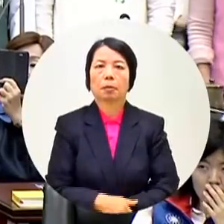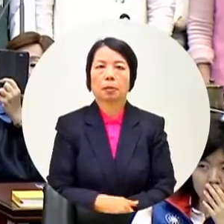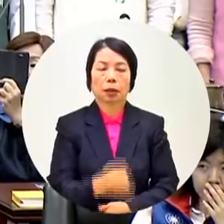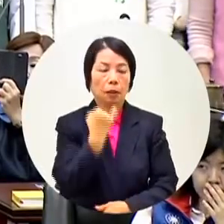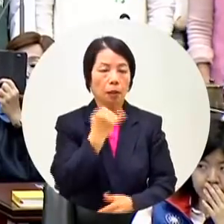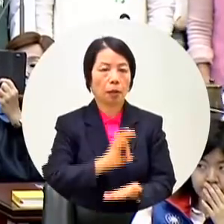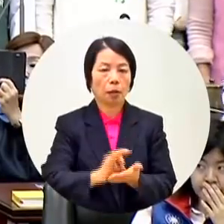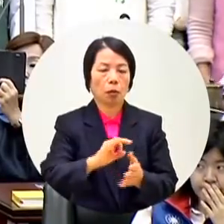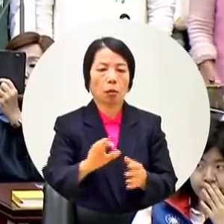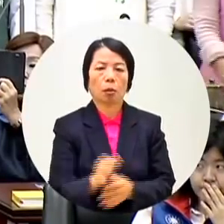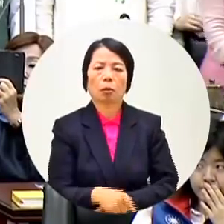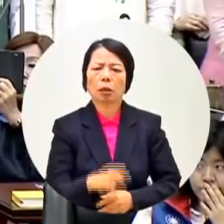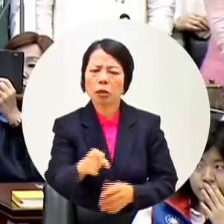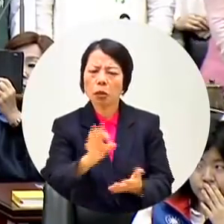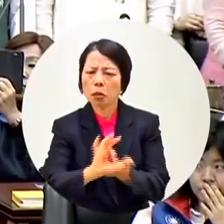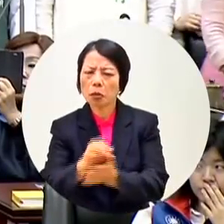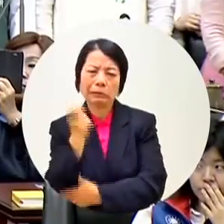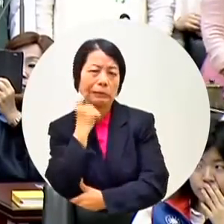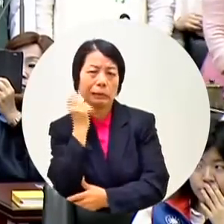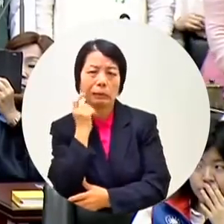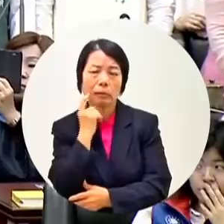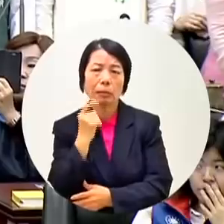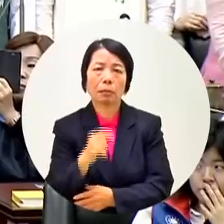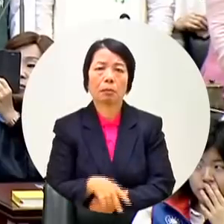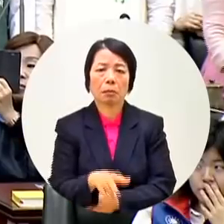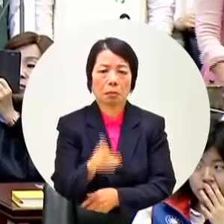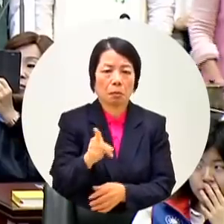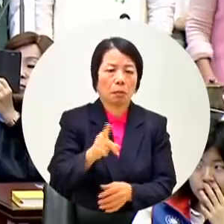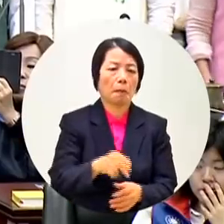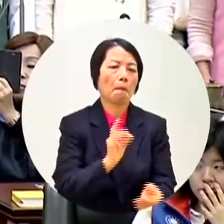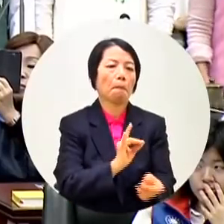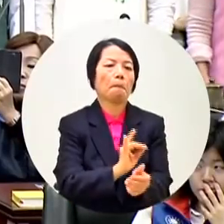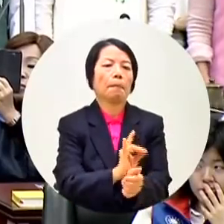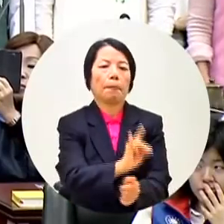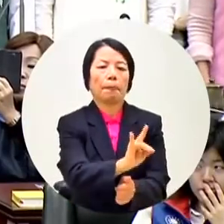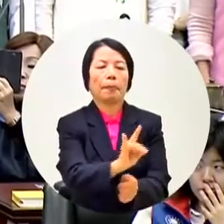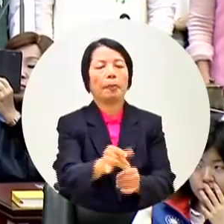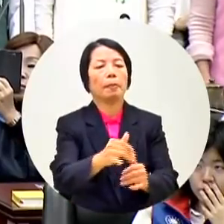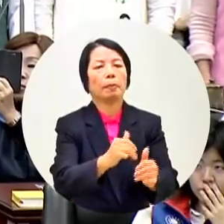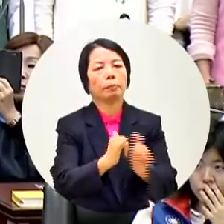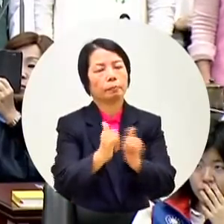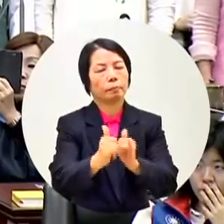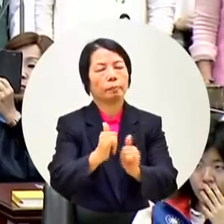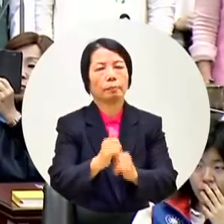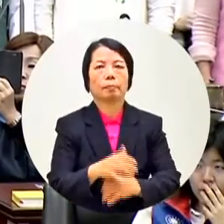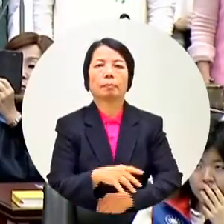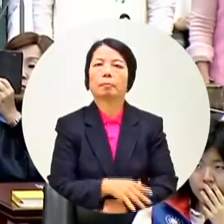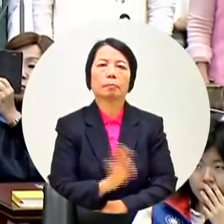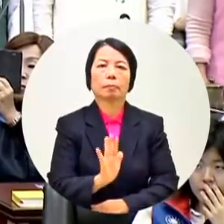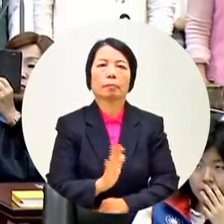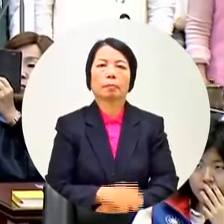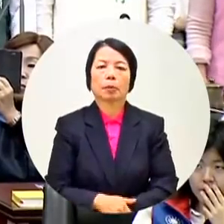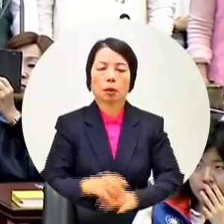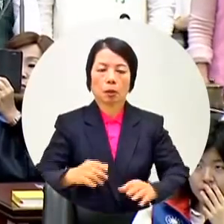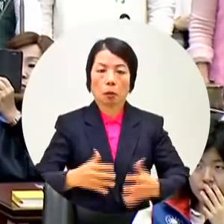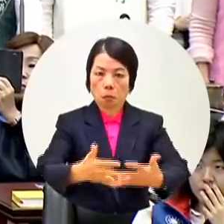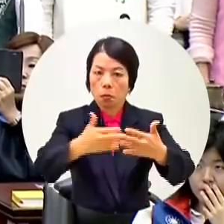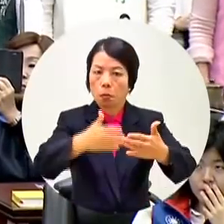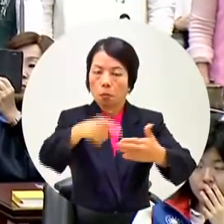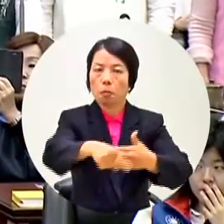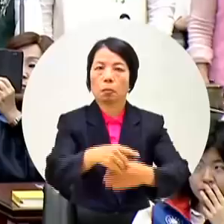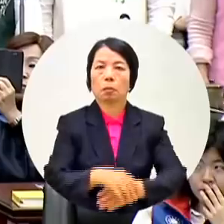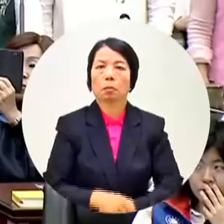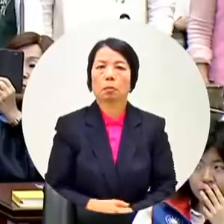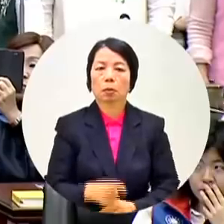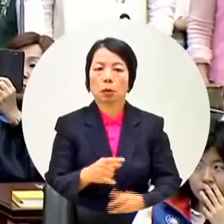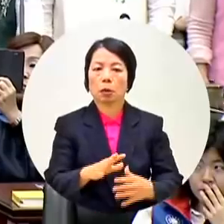西来欺骗台湾社会，哦，今天就是中国他已经讲了他们没有个表的空间，即